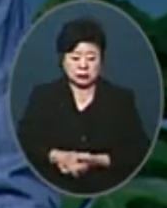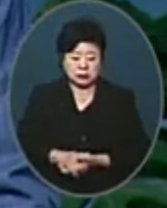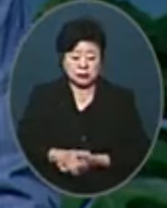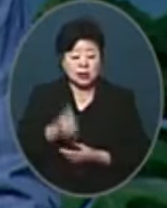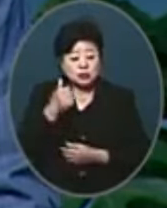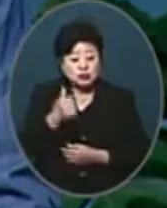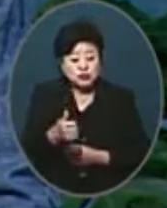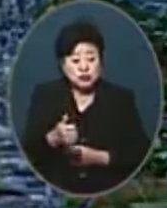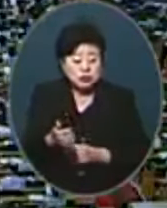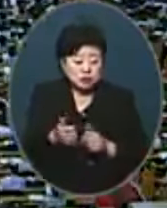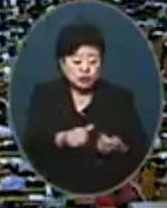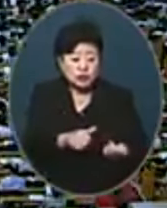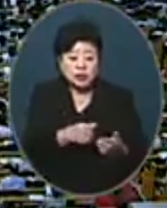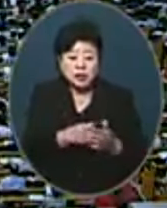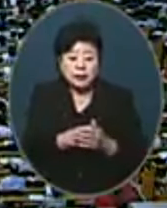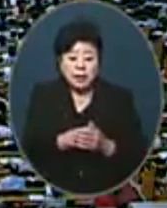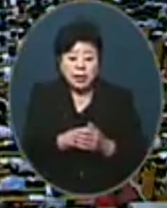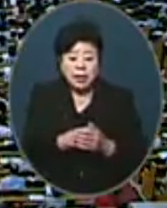주인이 죽었으니까